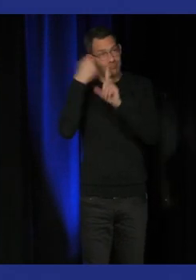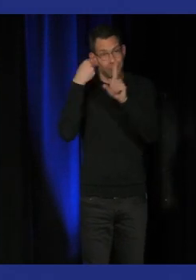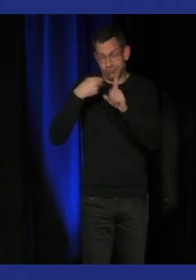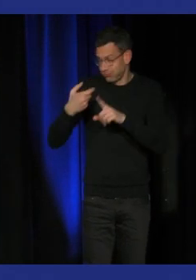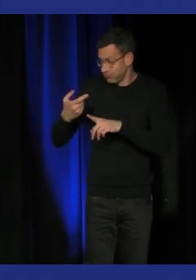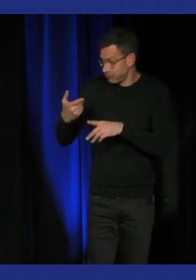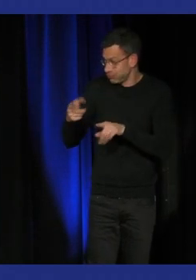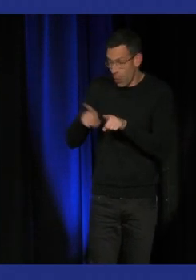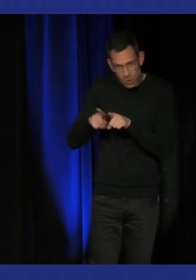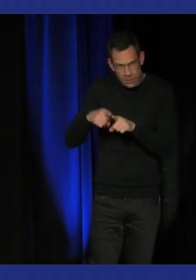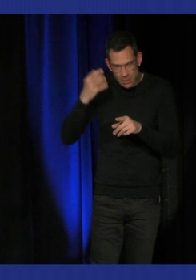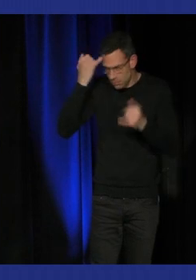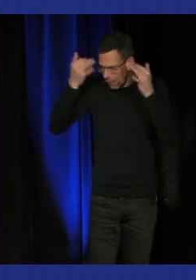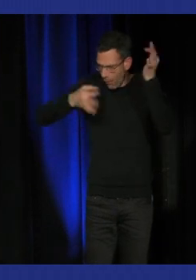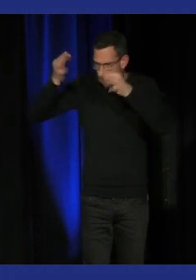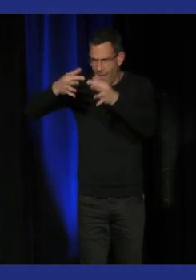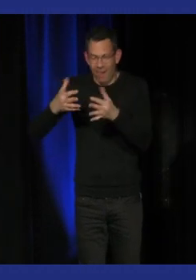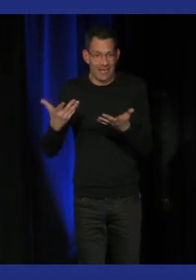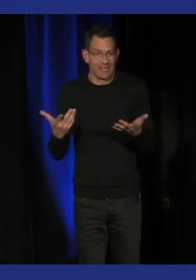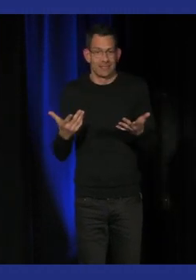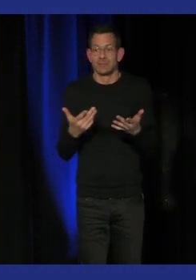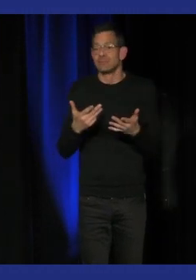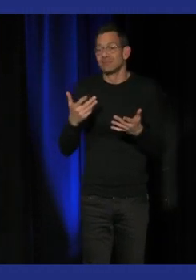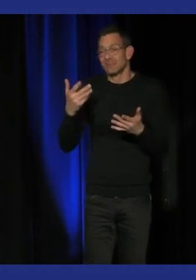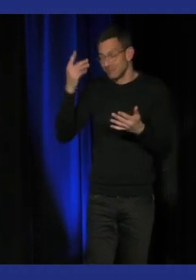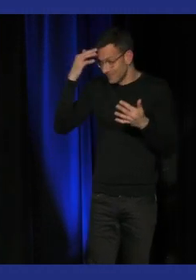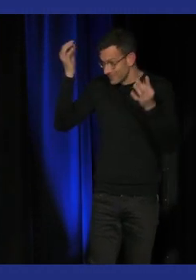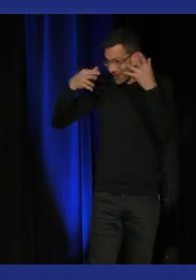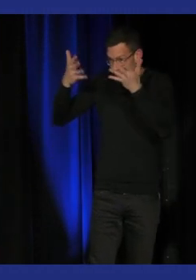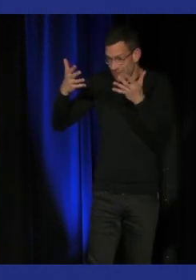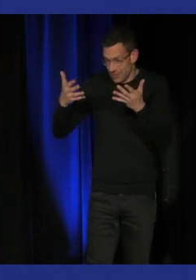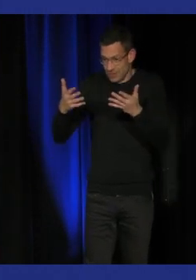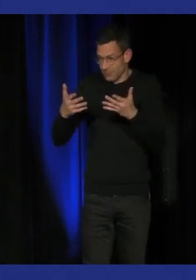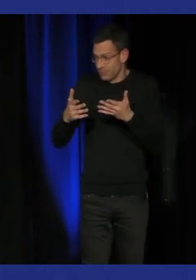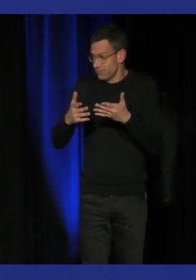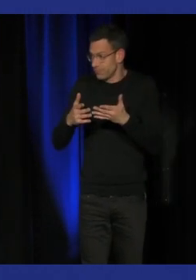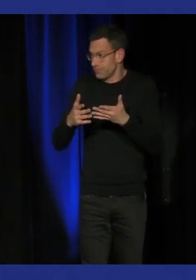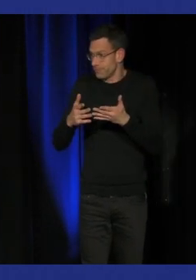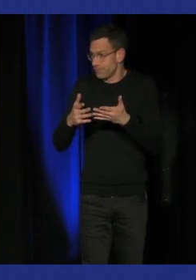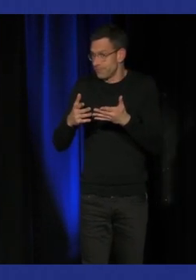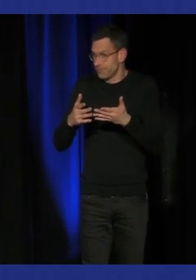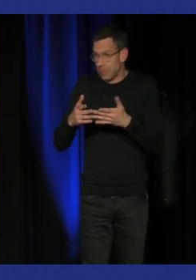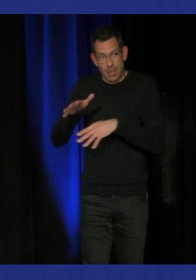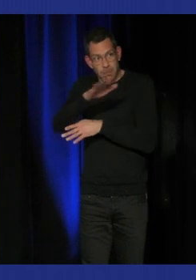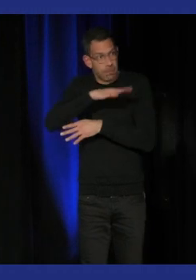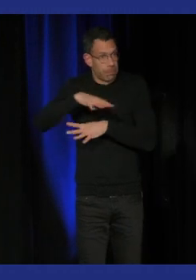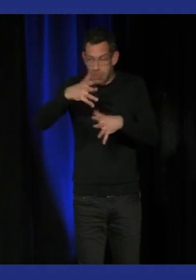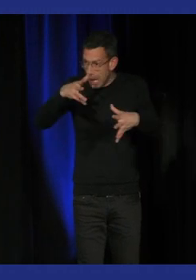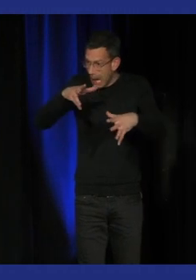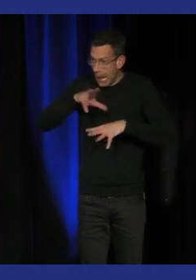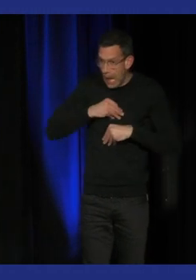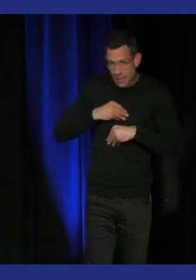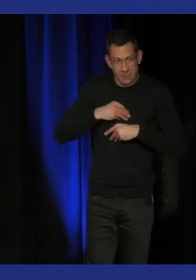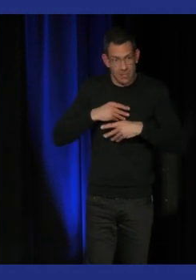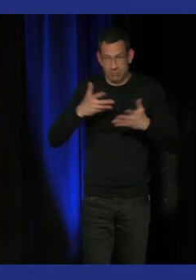à des innovations. Alors les innovations, c'est quand il y a une invention qui passe et qui est acceptée et